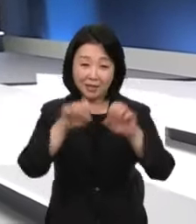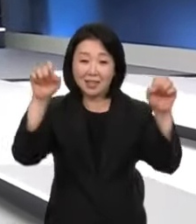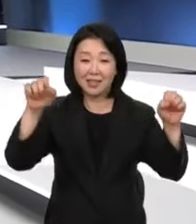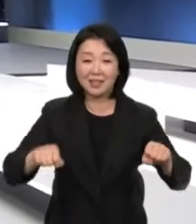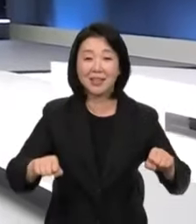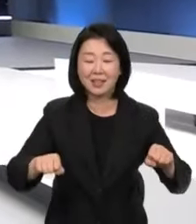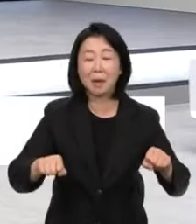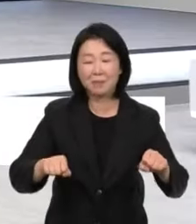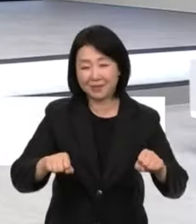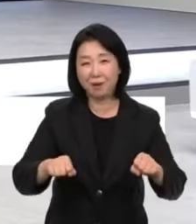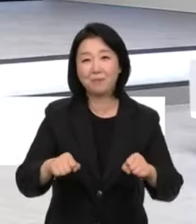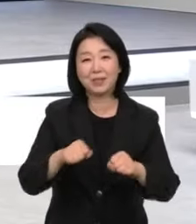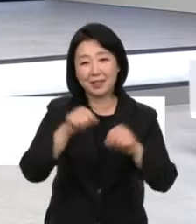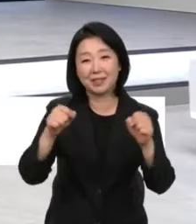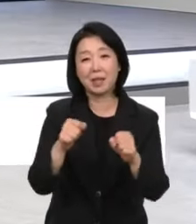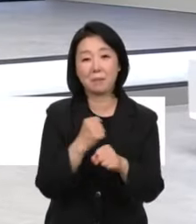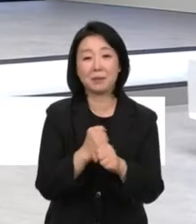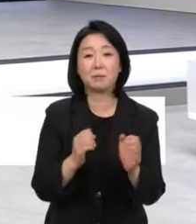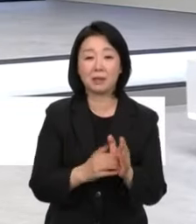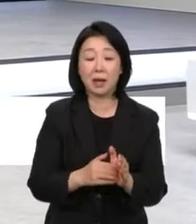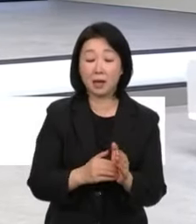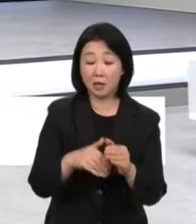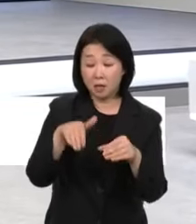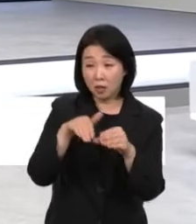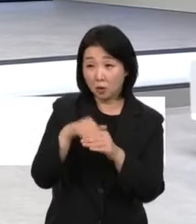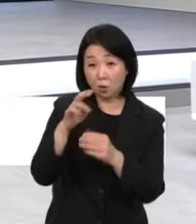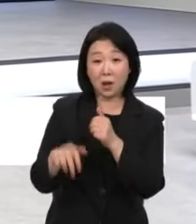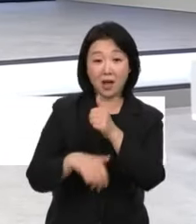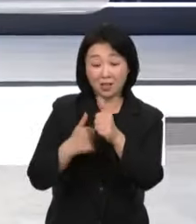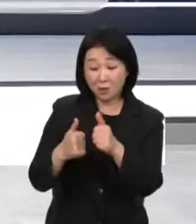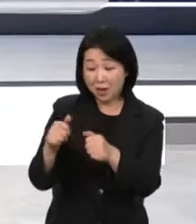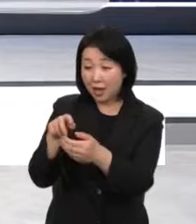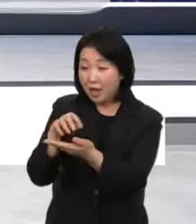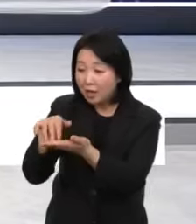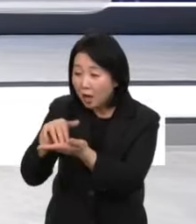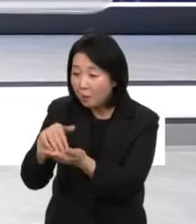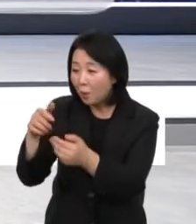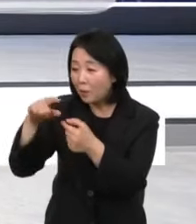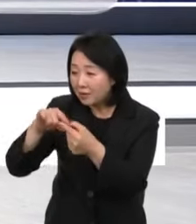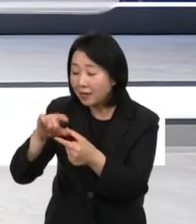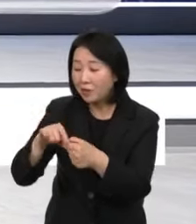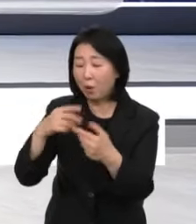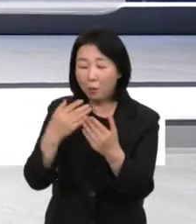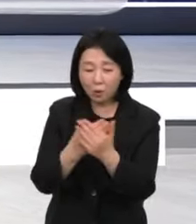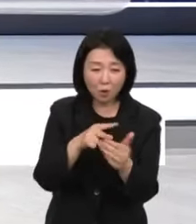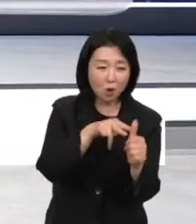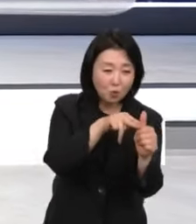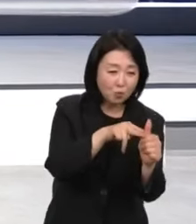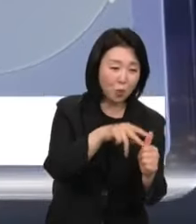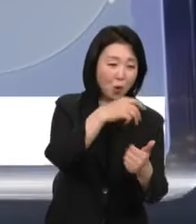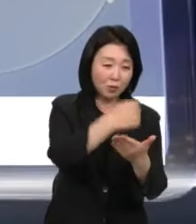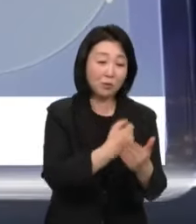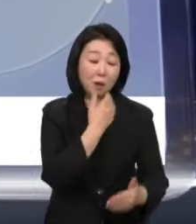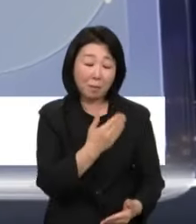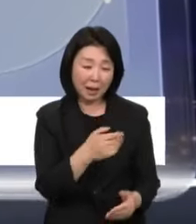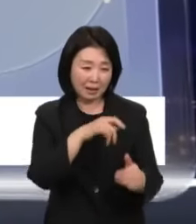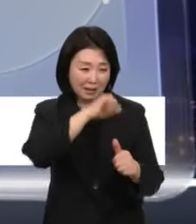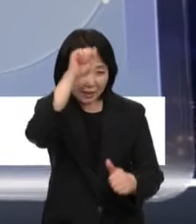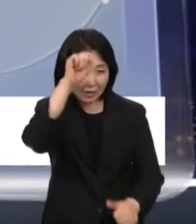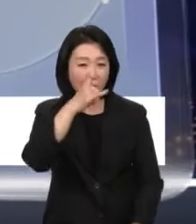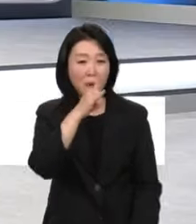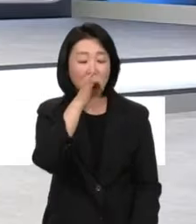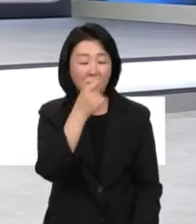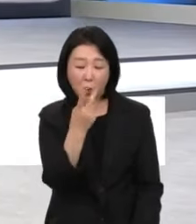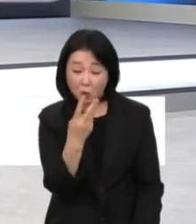비전제이가 작동합니다. 선관위의 실시간 개표 데이터를 바탕으로 각 후보의 예상 득표율, 당선 확률 등을 단 몇 초